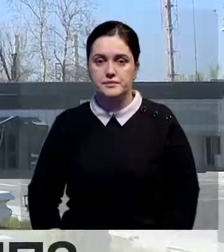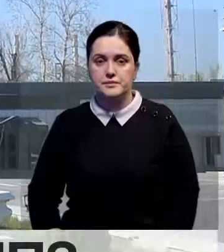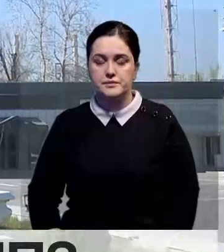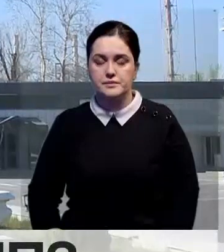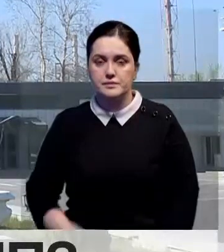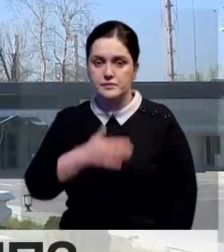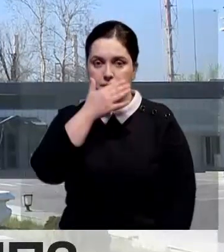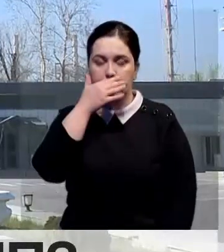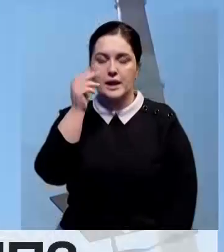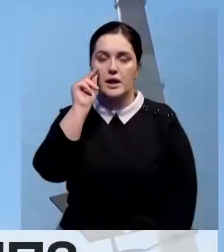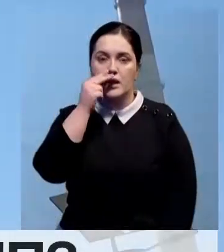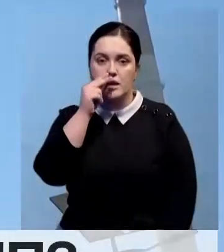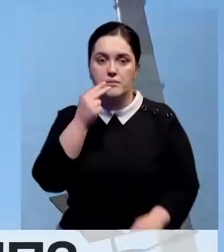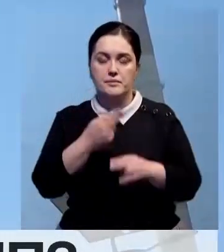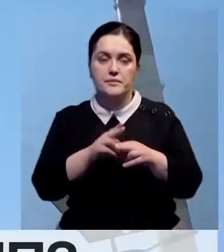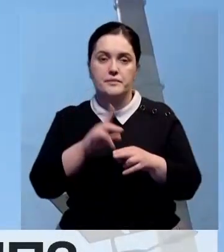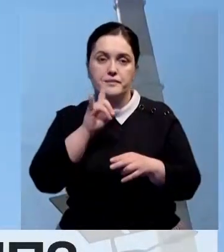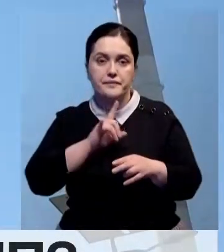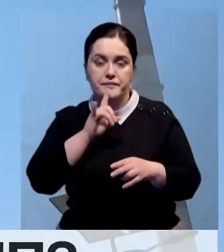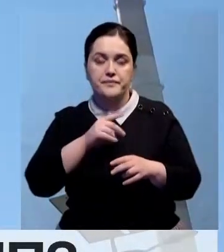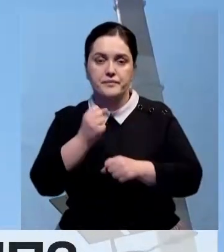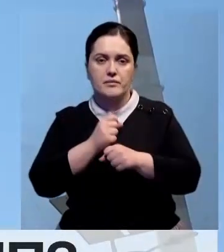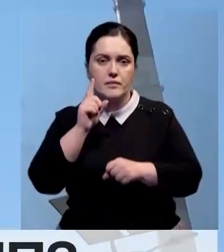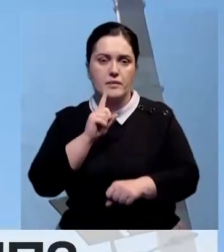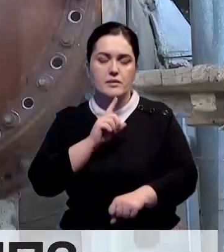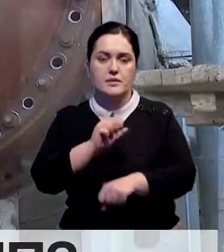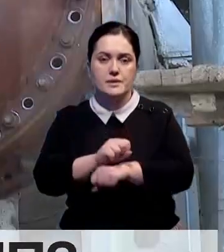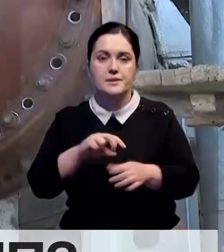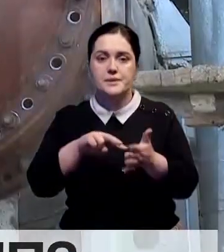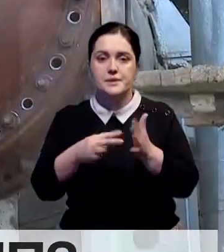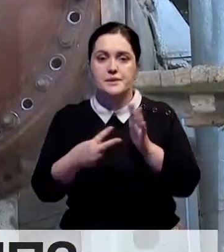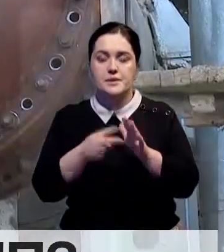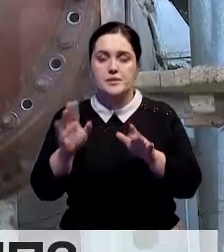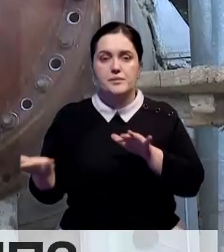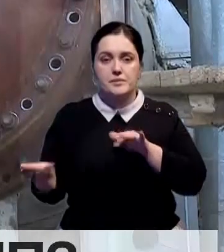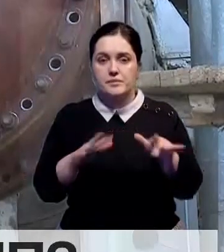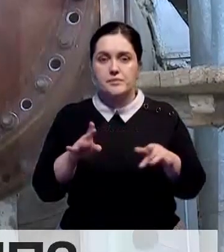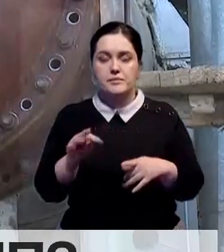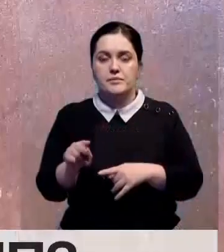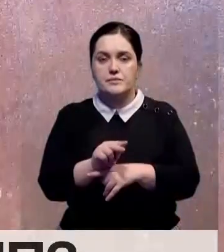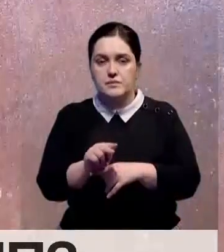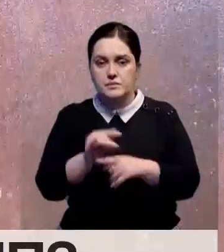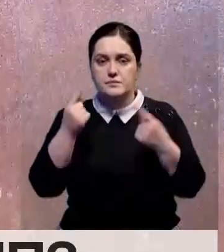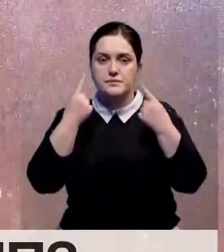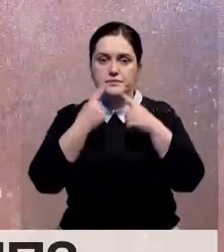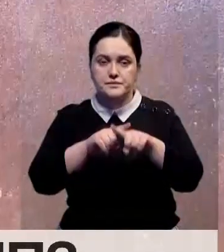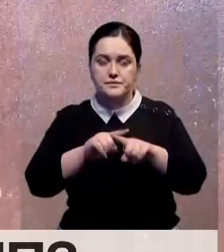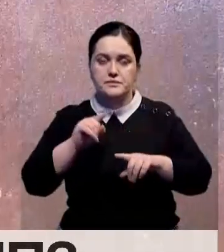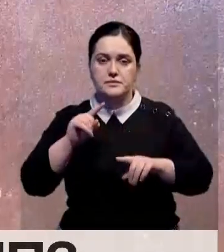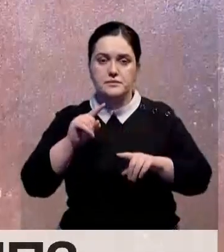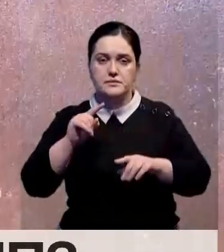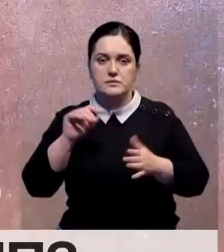Шымкентский нефтеперерабатывающий завод временно поставили на паузу. Запланирован целый комплекс мероприятий по ремонту и техническому